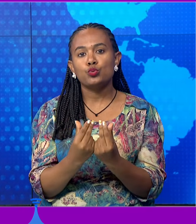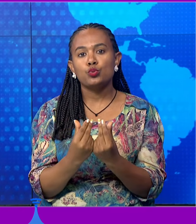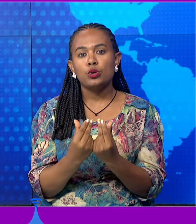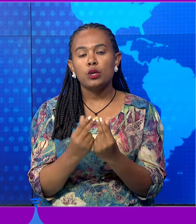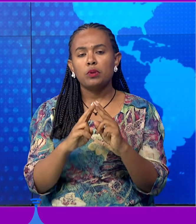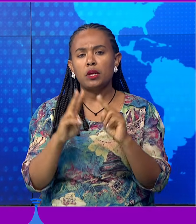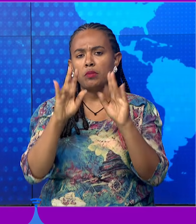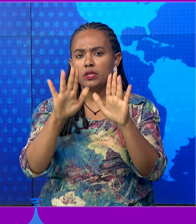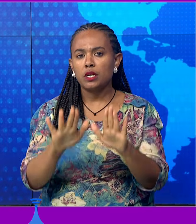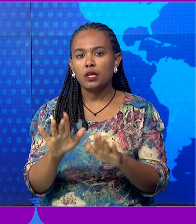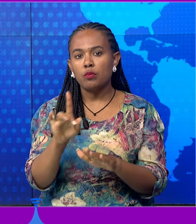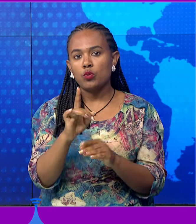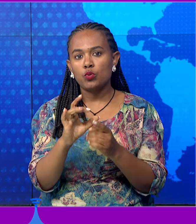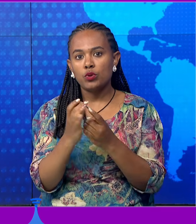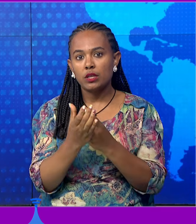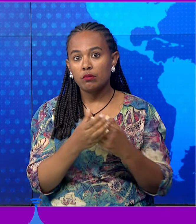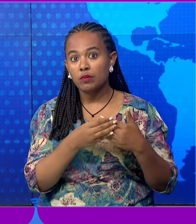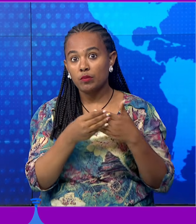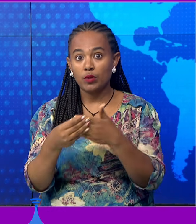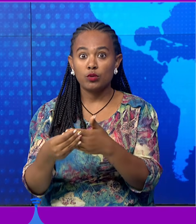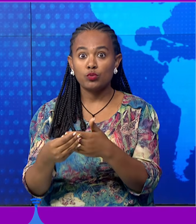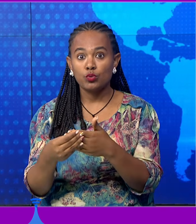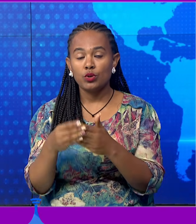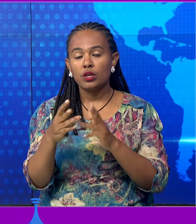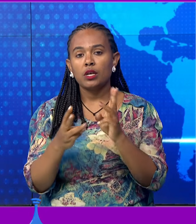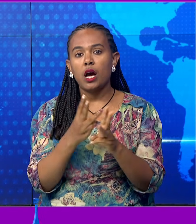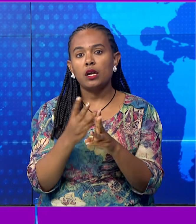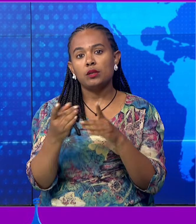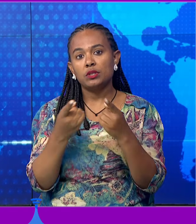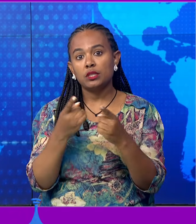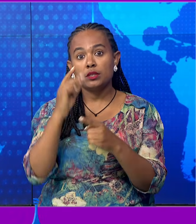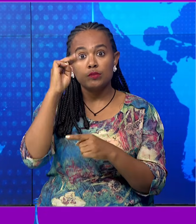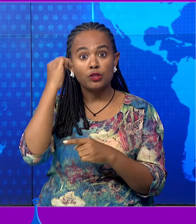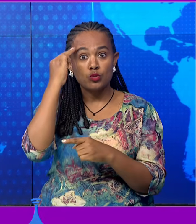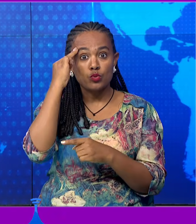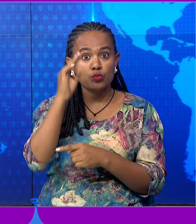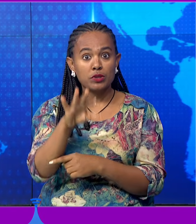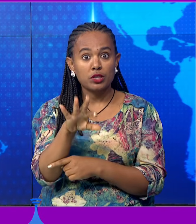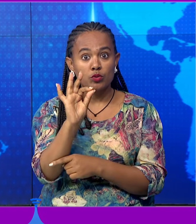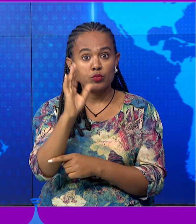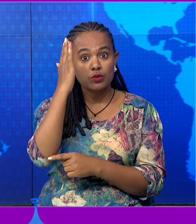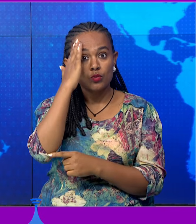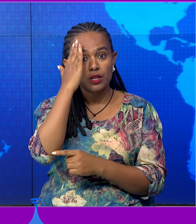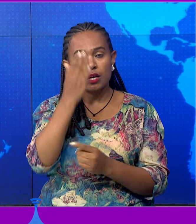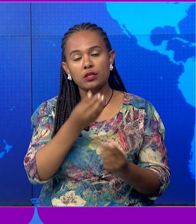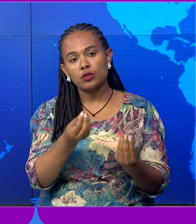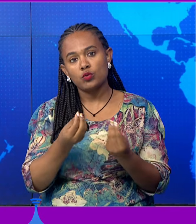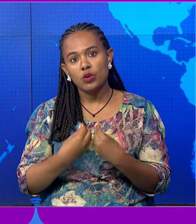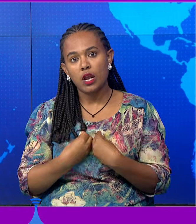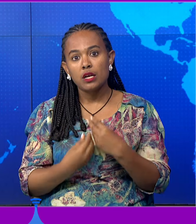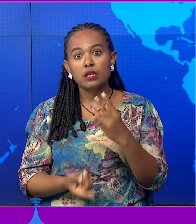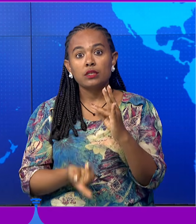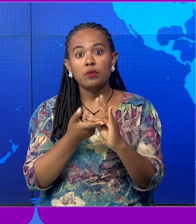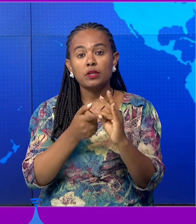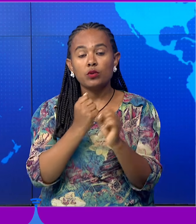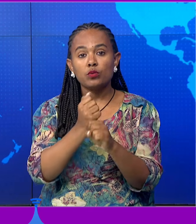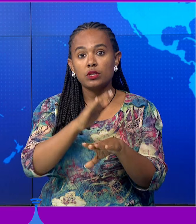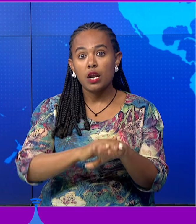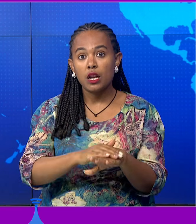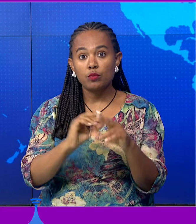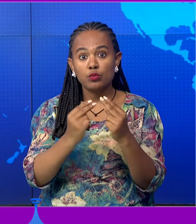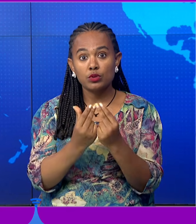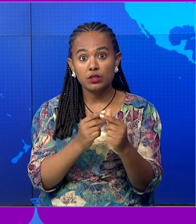በጣም አስደናቂ በሆነ መልኩ በመምራቱ የዓለም ንግድ ሚኒስትሮች በተገኙበት እውቅና ተችሮናል። 7ኛው የስራ ላይ ቡድን